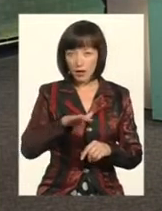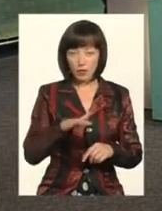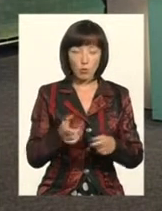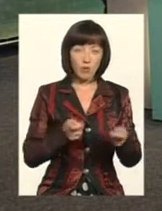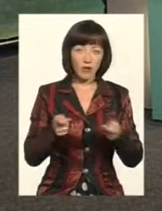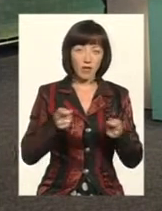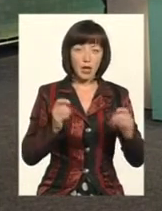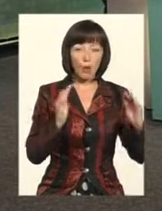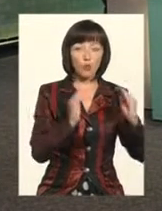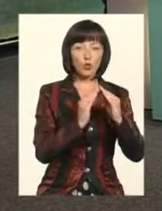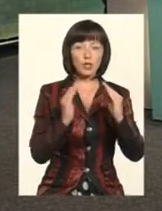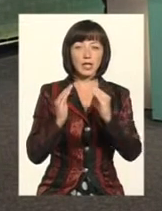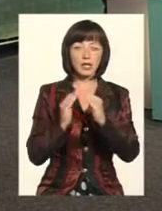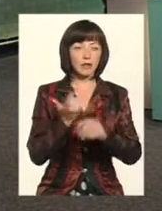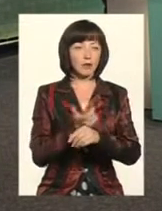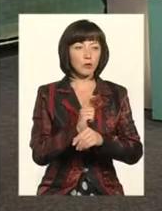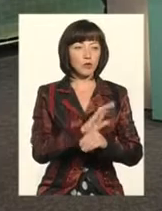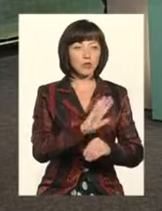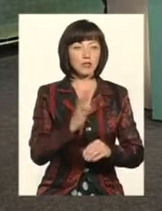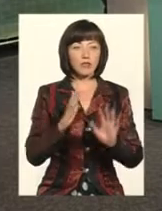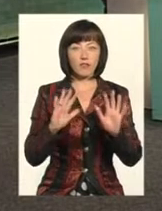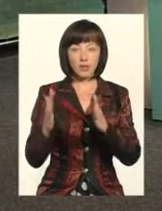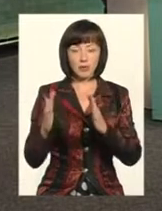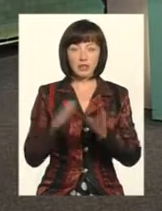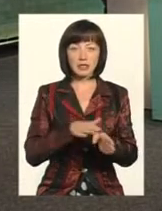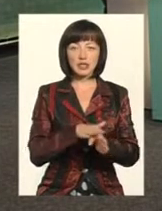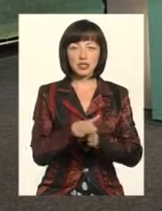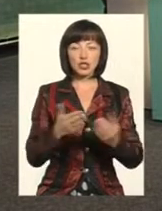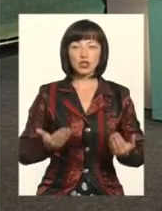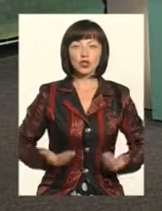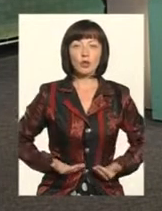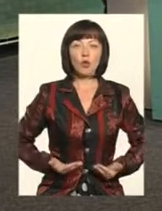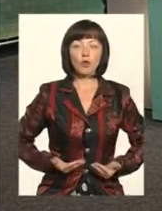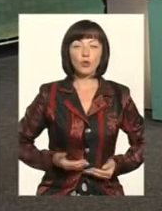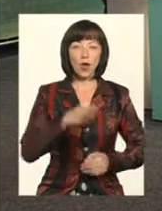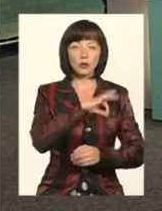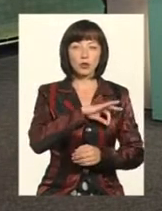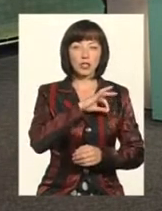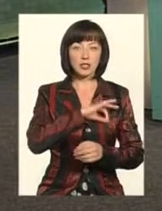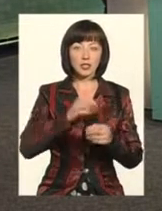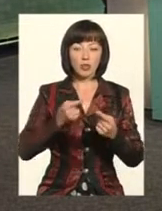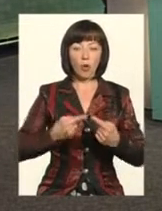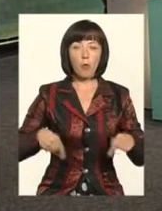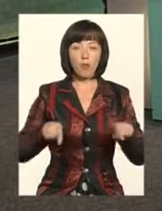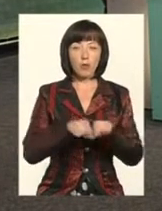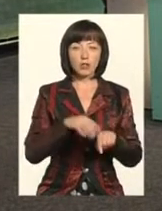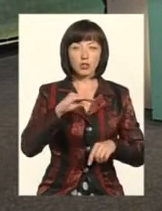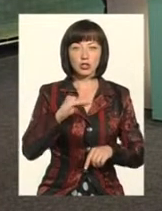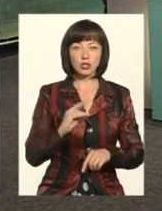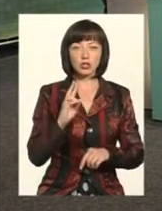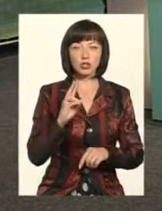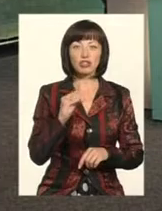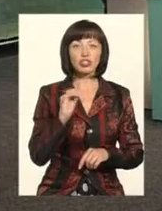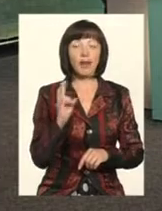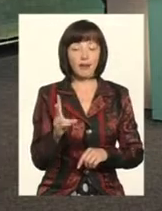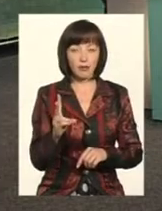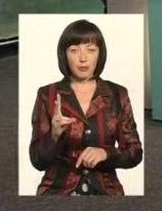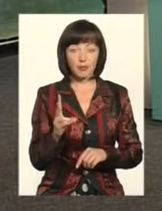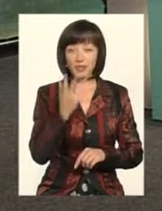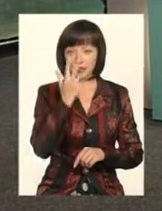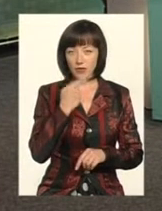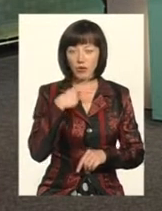управління будинків в більшості випадків здійснюють житлово-експлуатаційні компанії, ЖЕКи, як звикли ми говорити.